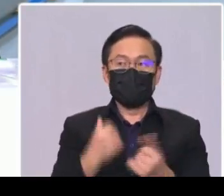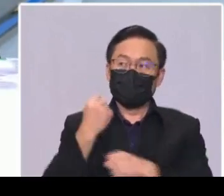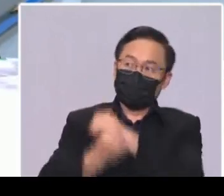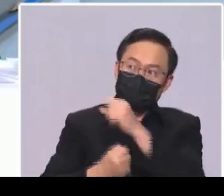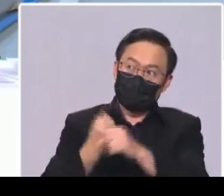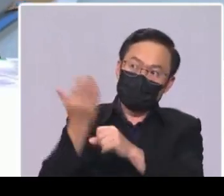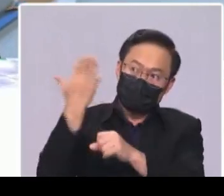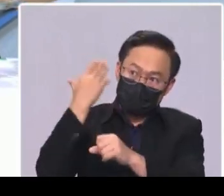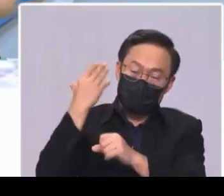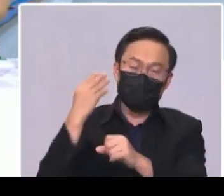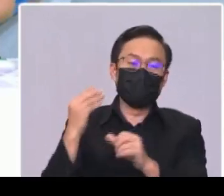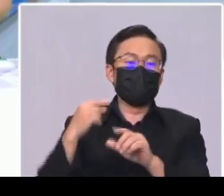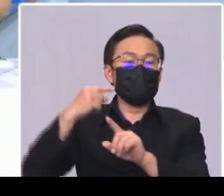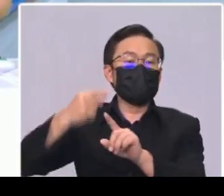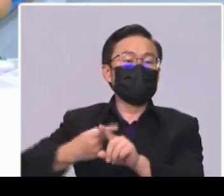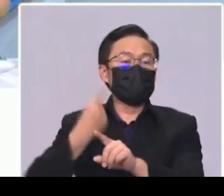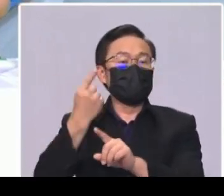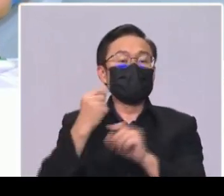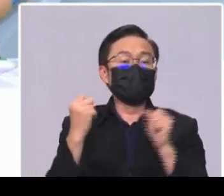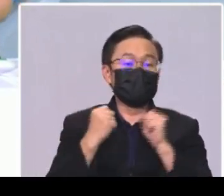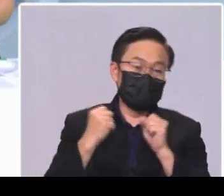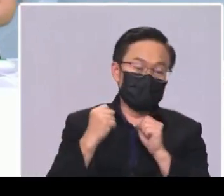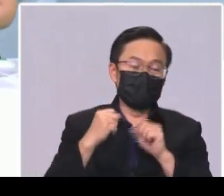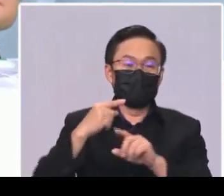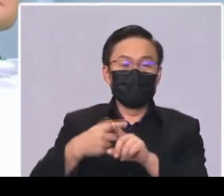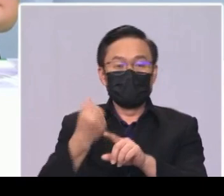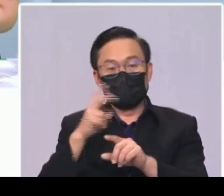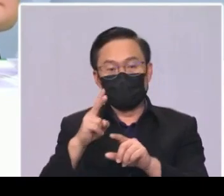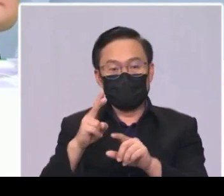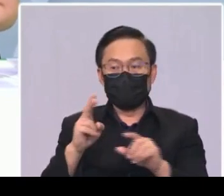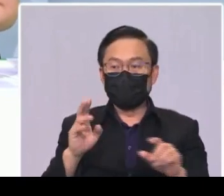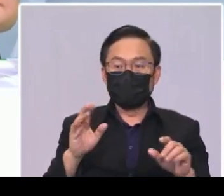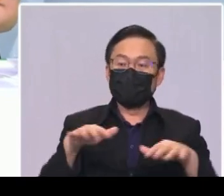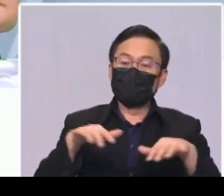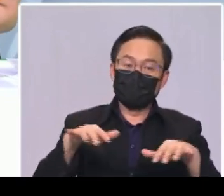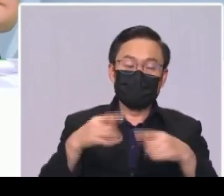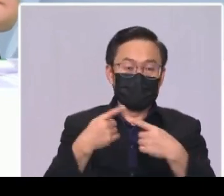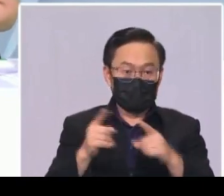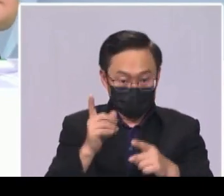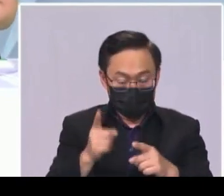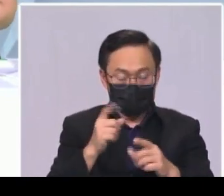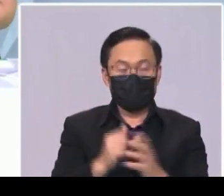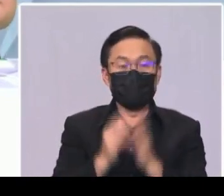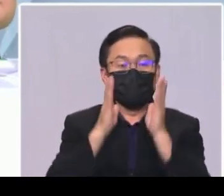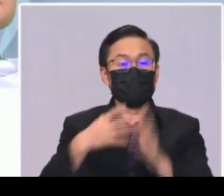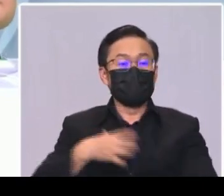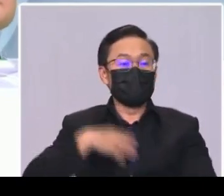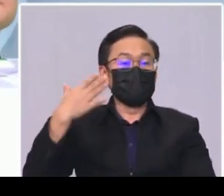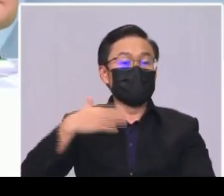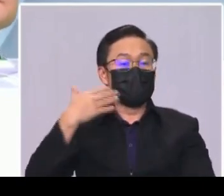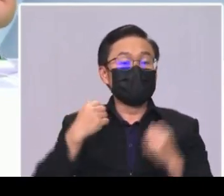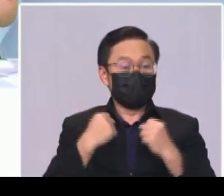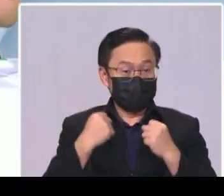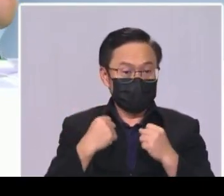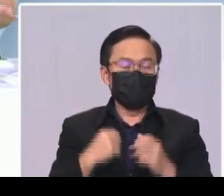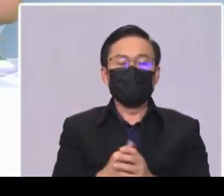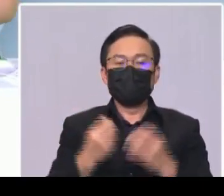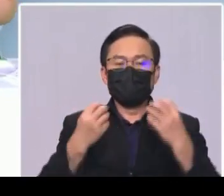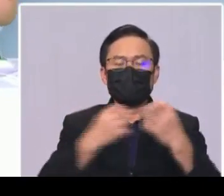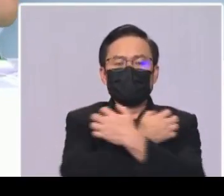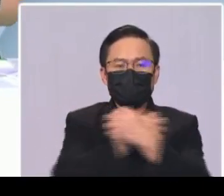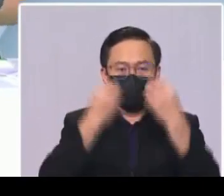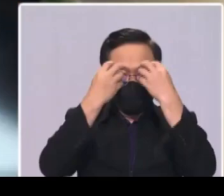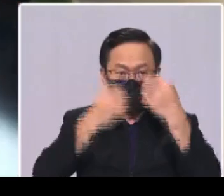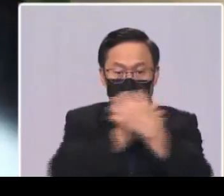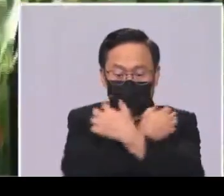อยากจะดื่มต่ำความหนาวตามธรรมชาติน่ะไปดูสวนสัตว์เชียงใหม่หน่อยนะคะลินฮ่วยกูผู้ชมคะมีเพื่อนหน้าหลินฮุ่ยนะฮะเป็นทุกปี